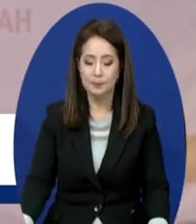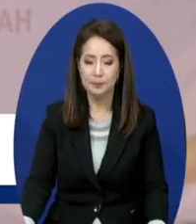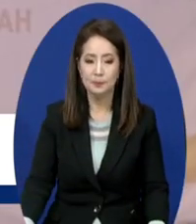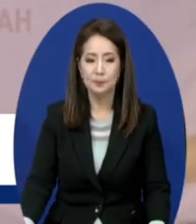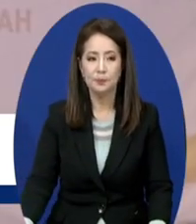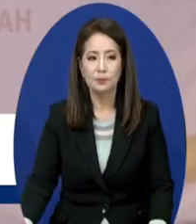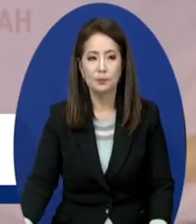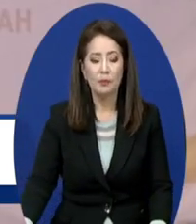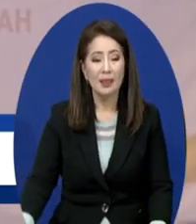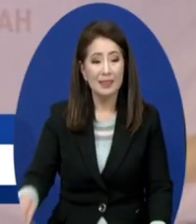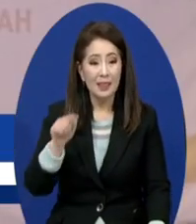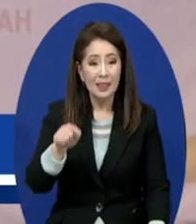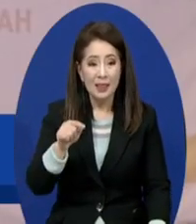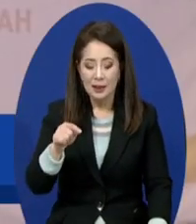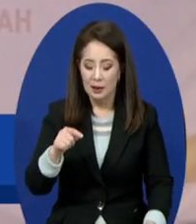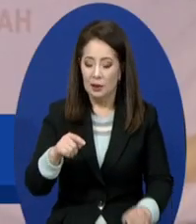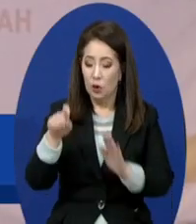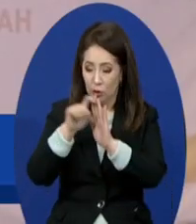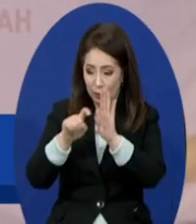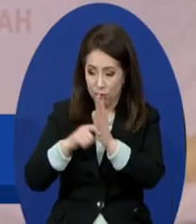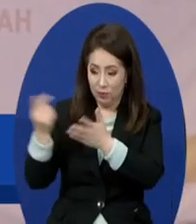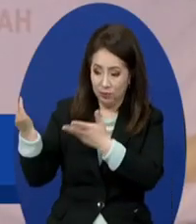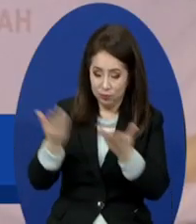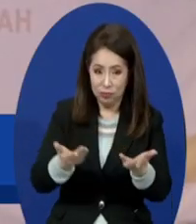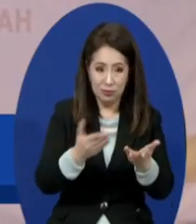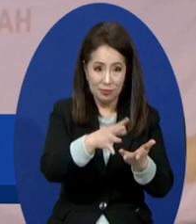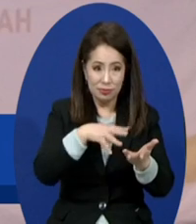зорилтыг амжилт хэрэгжүүлэхийн тулд